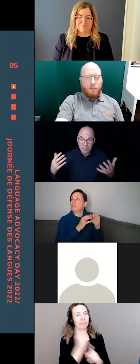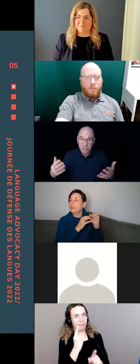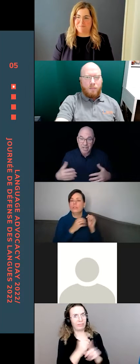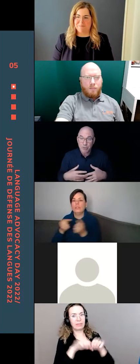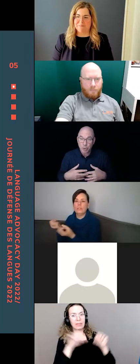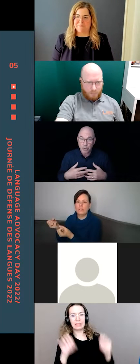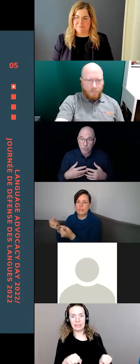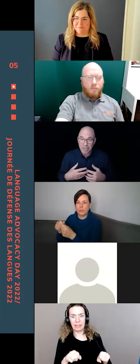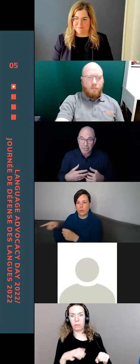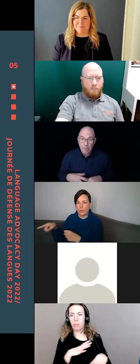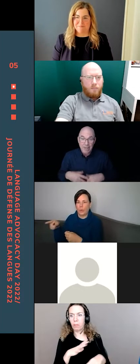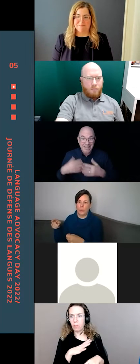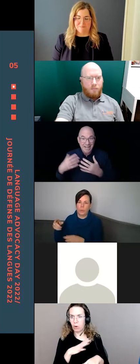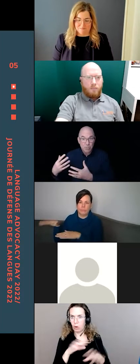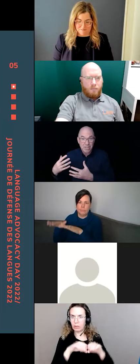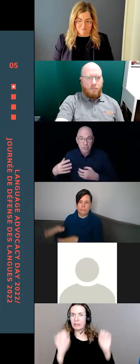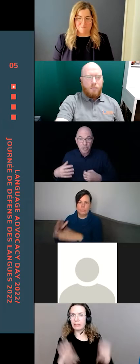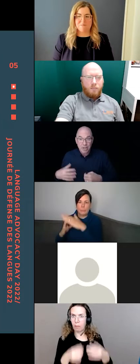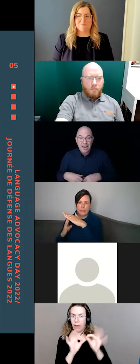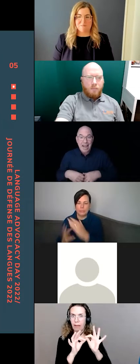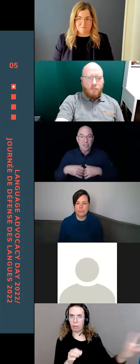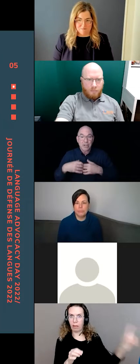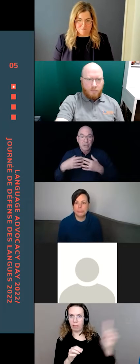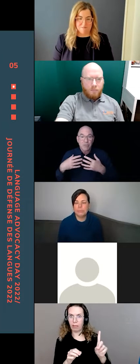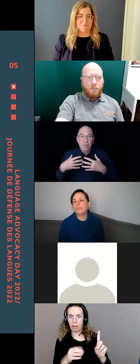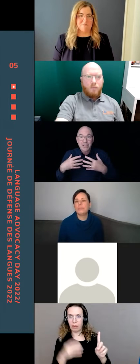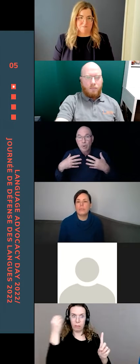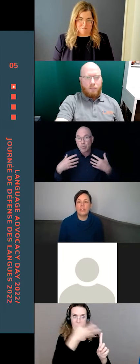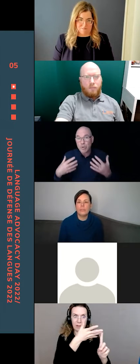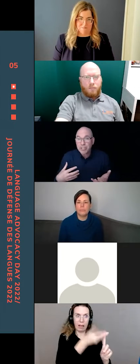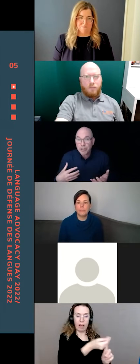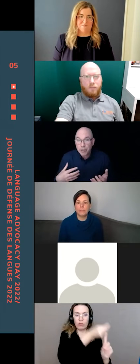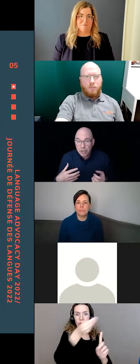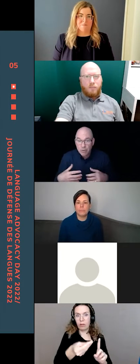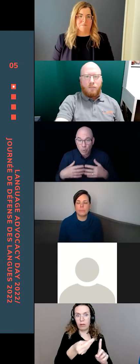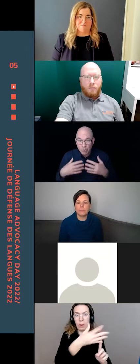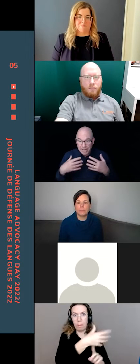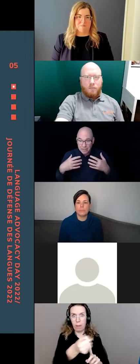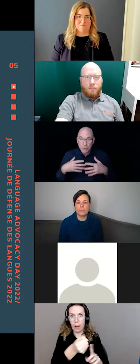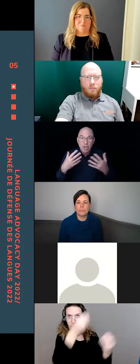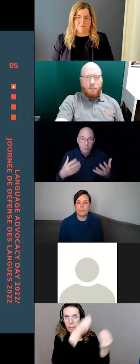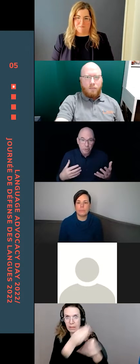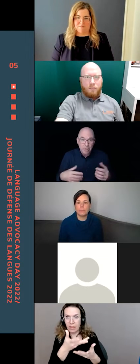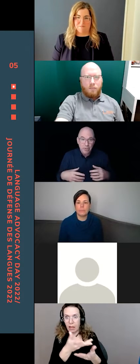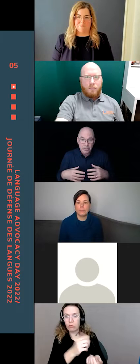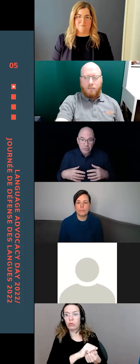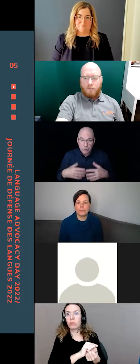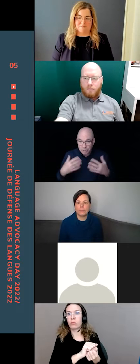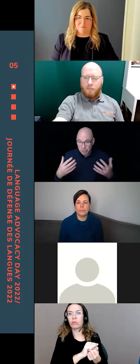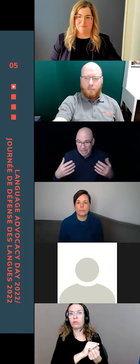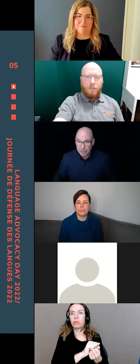Oui, c'est ce que nous appelons un système de tag où un interprète qui reçoit un message, l'autre interprète qui